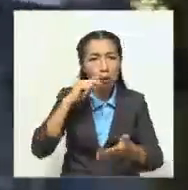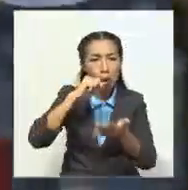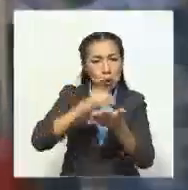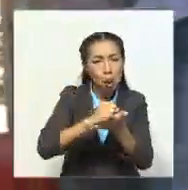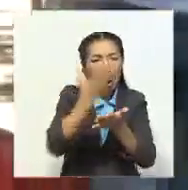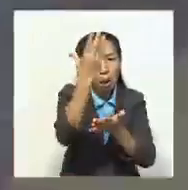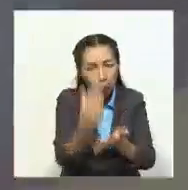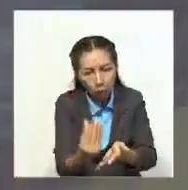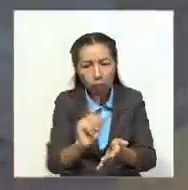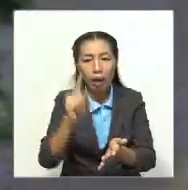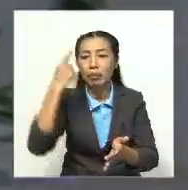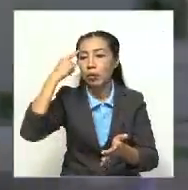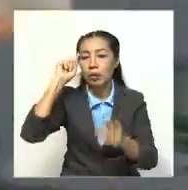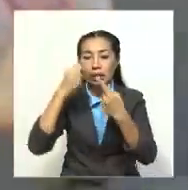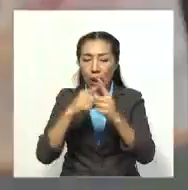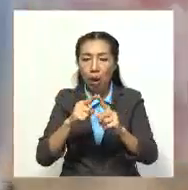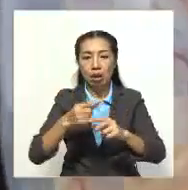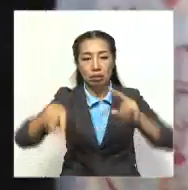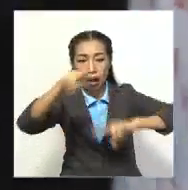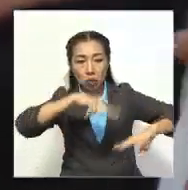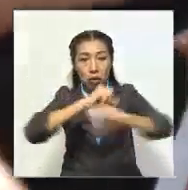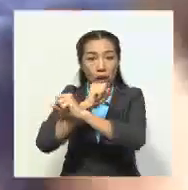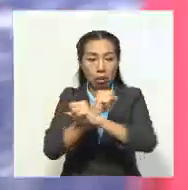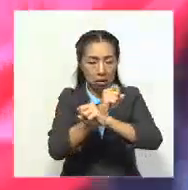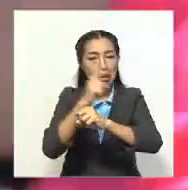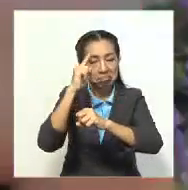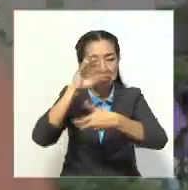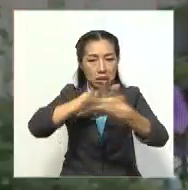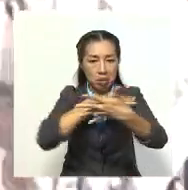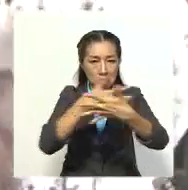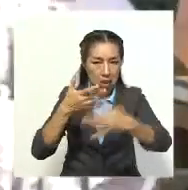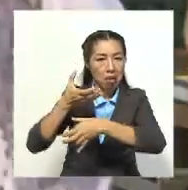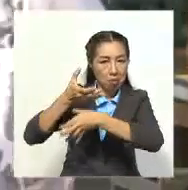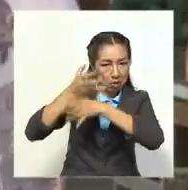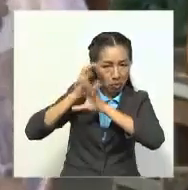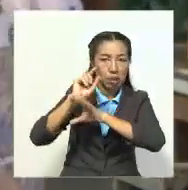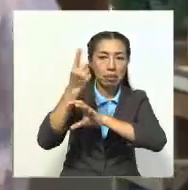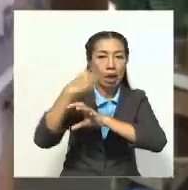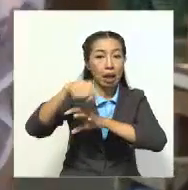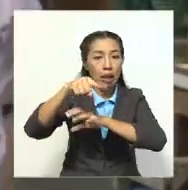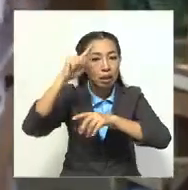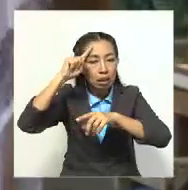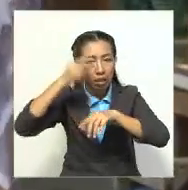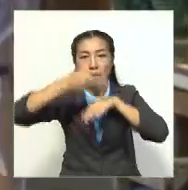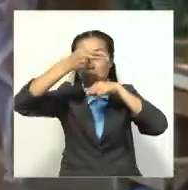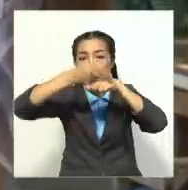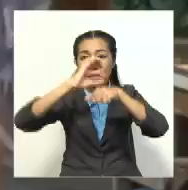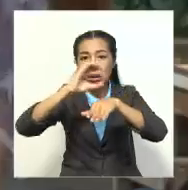มีการทบทวนเรื่องของระบบการดูแลความปลอดภัยที่สำคัญจะมีการเสริมกล้องวงจรปิดในพื้นที่เสี่ยงเพิ่มเข้